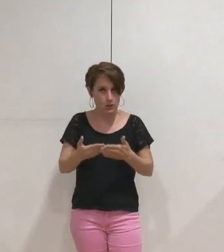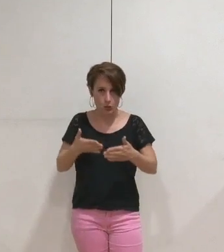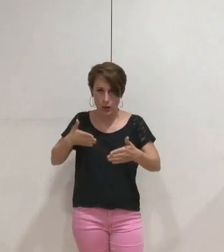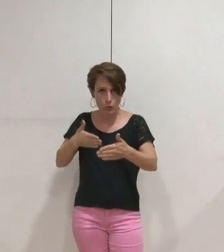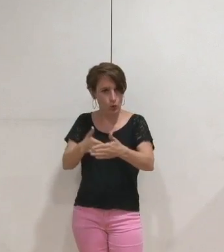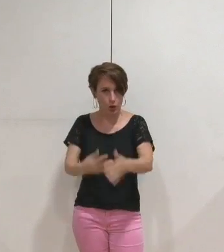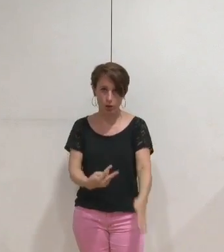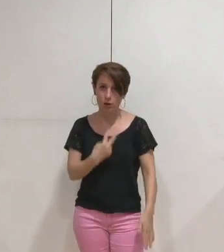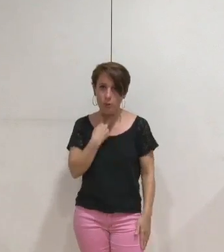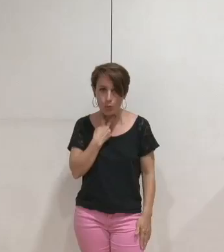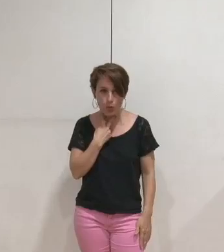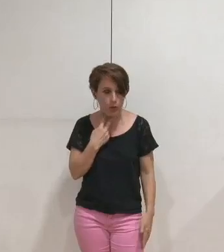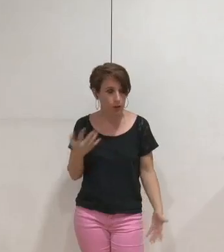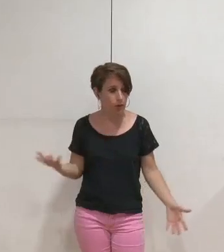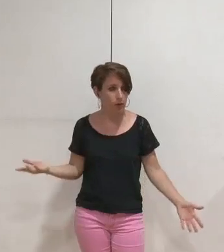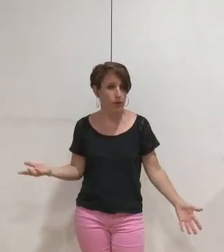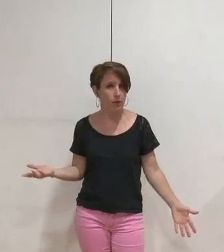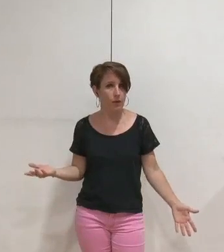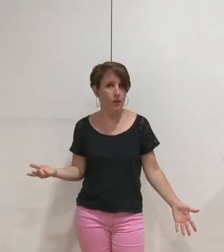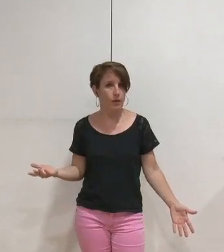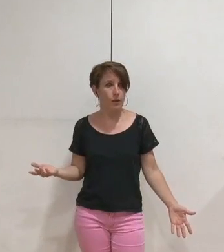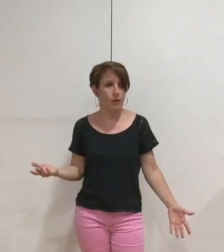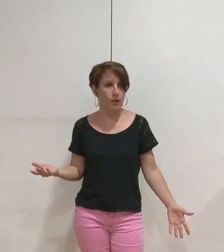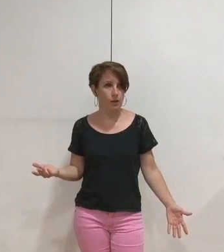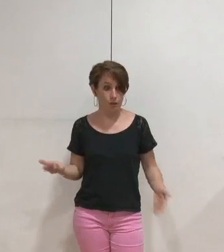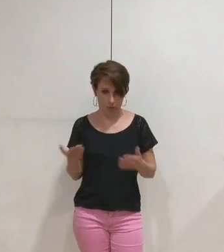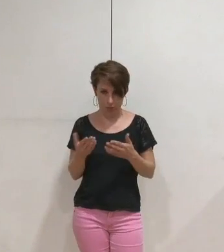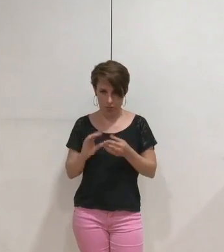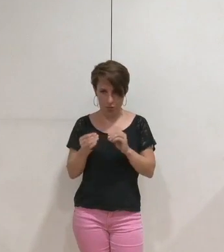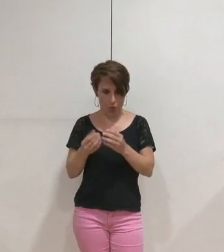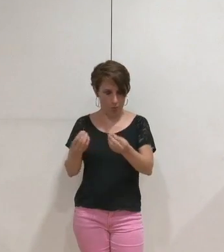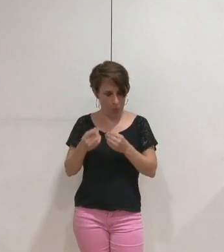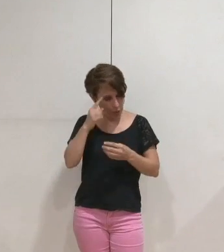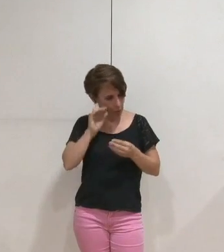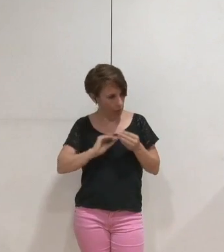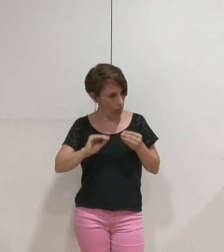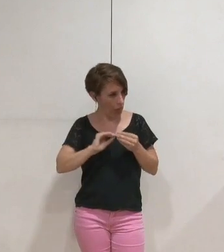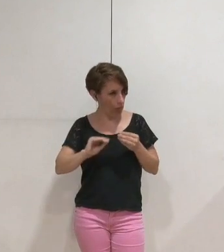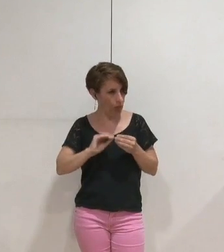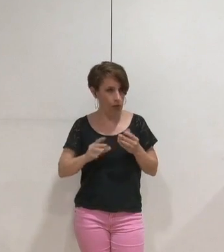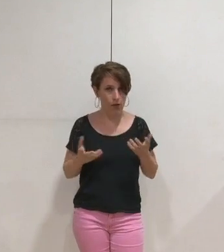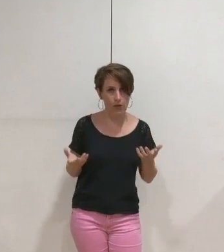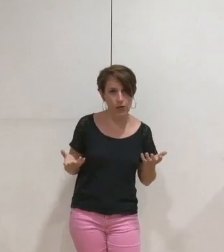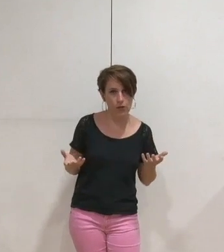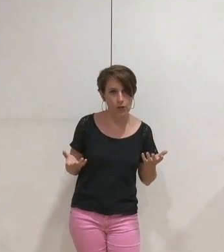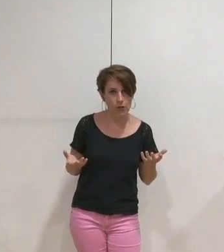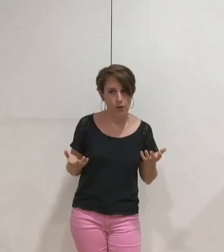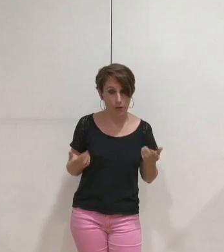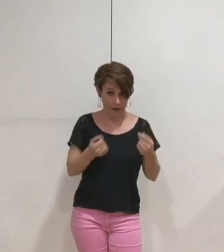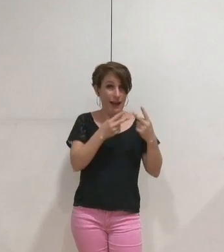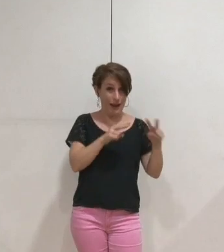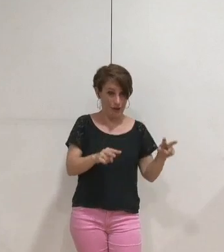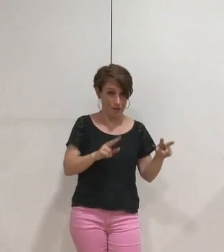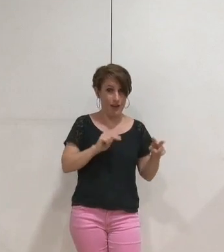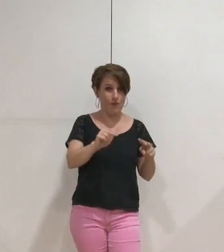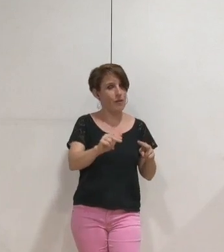règlement du du problème qui interroge au plan juridique et pendant ce temps-là la ville qui s'apprête à engager ou à faire engager par le